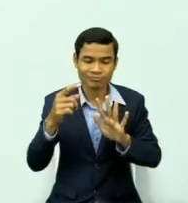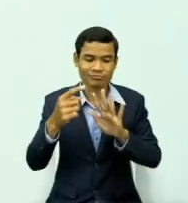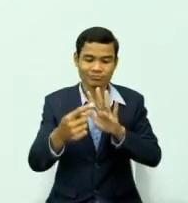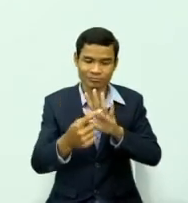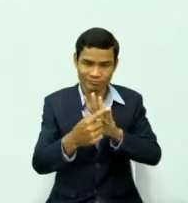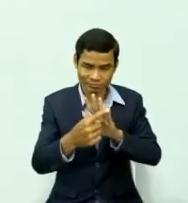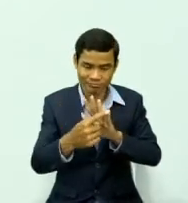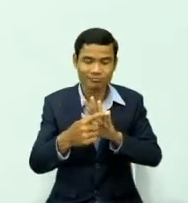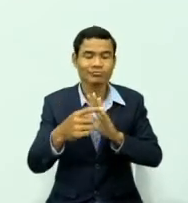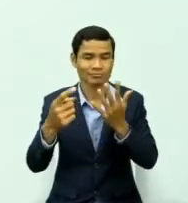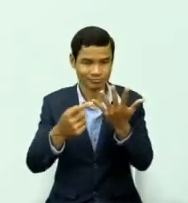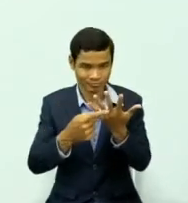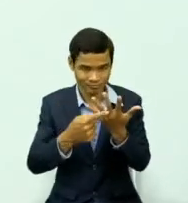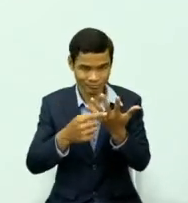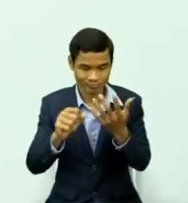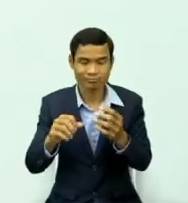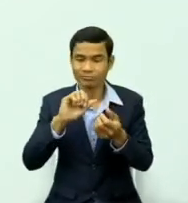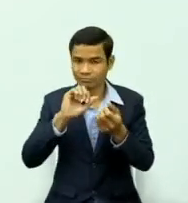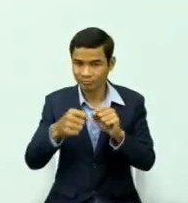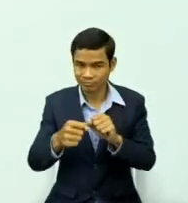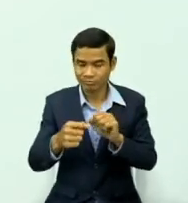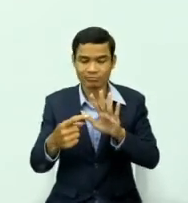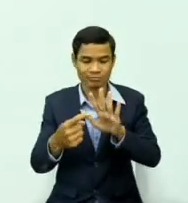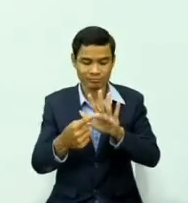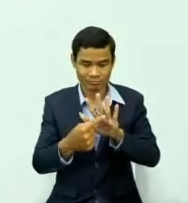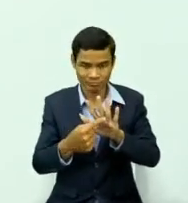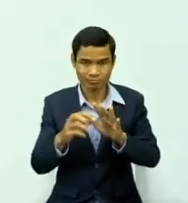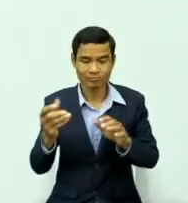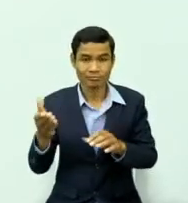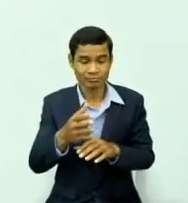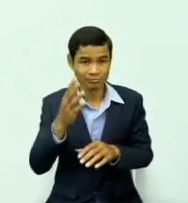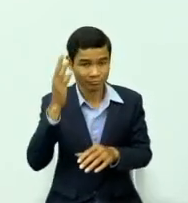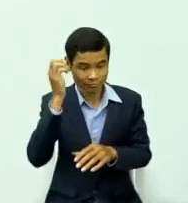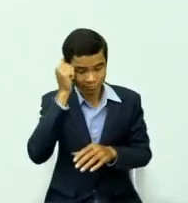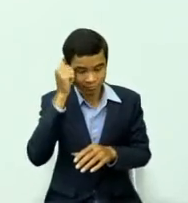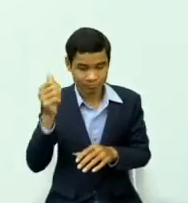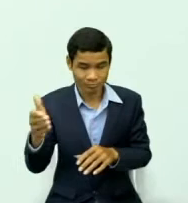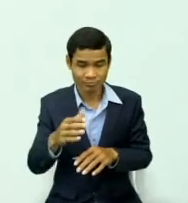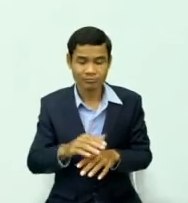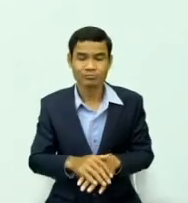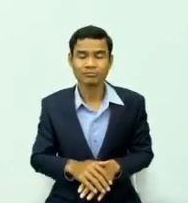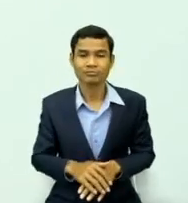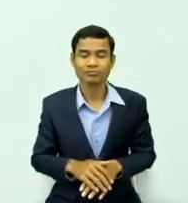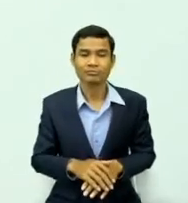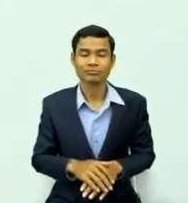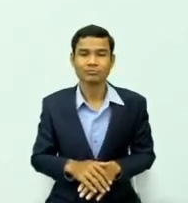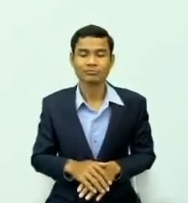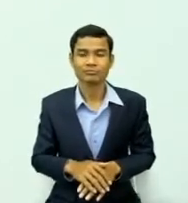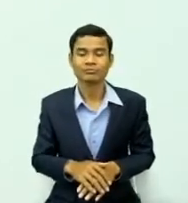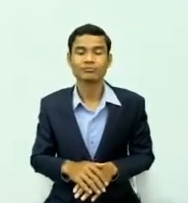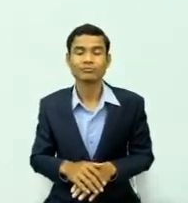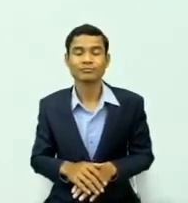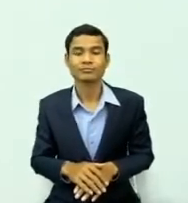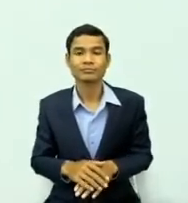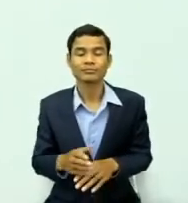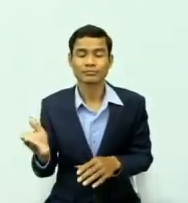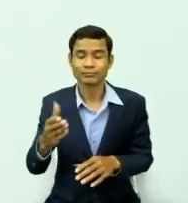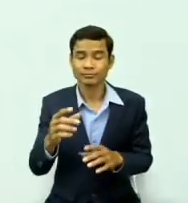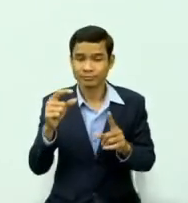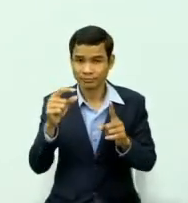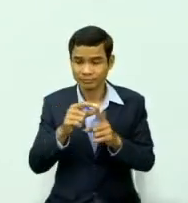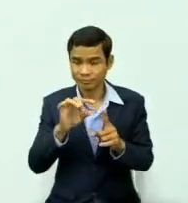dính đồ từ chía bóc trường là con á chà con toàn hết chà tại lần này nè con đang miếng